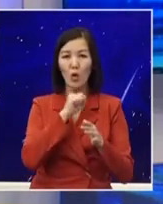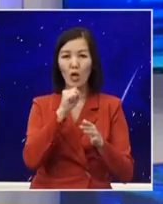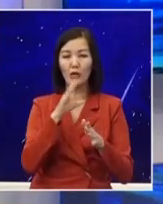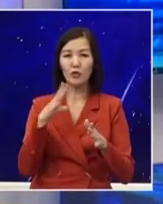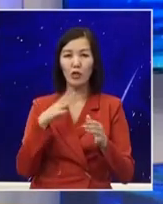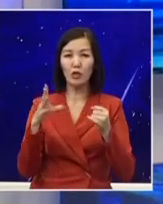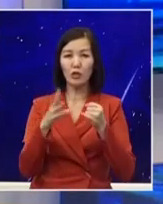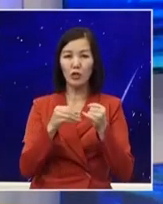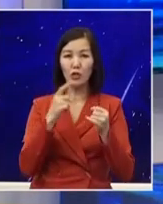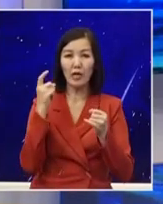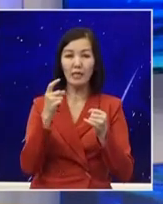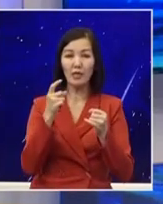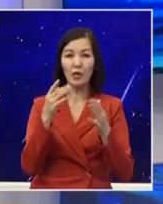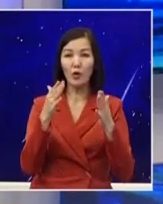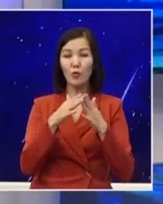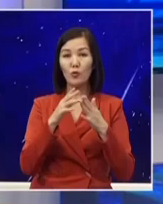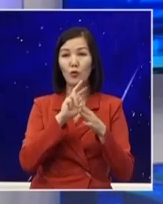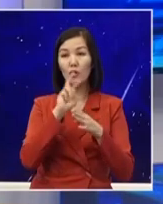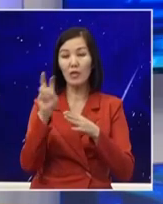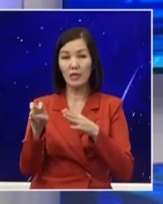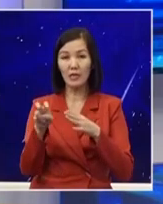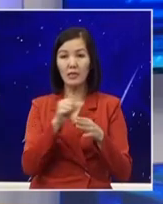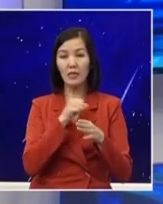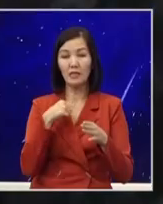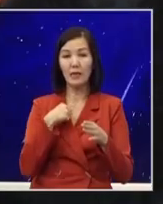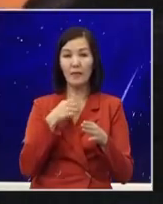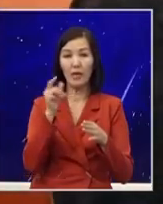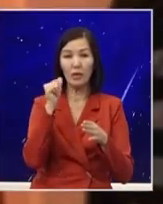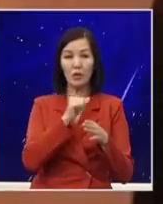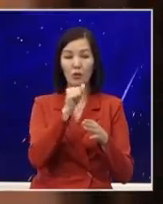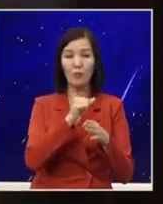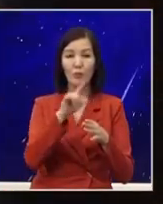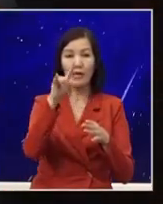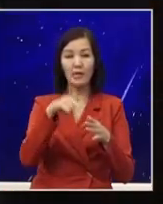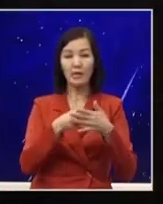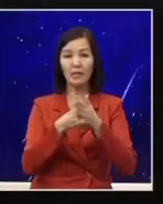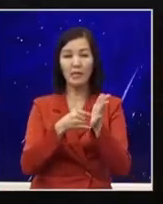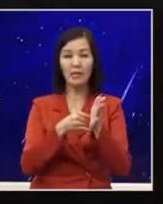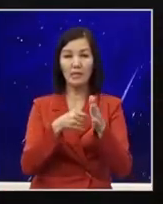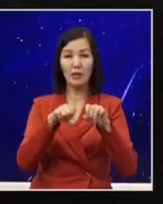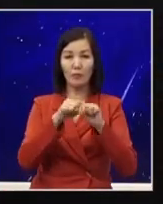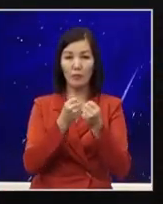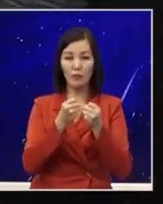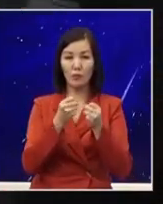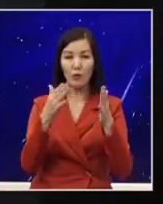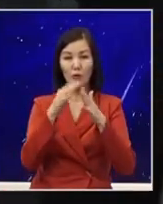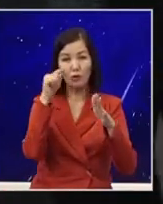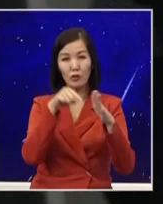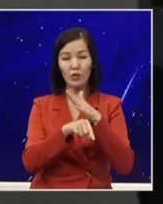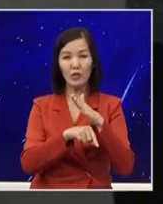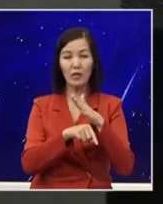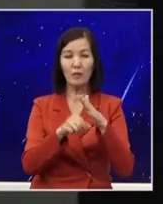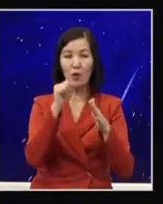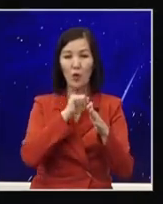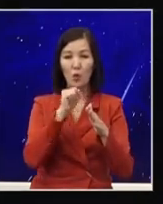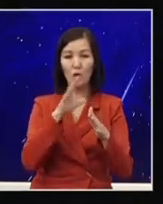үйден шыққан сәтін күтіп әртүрлі жолмен үйге кірген. Тіпті терезе есіктерін бұзып, осы күнге дейін арам пиғылын іске асырып келген.